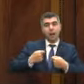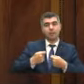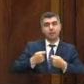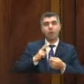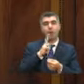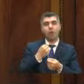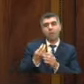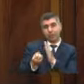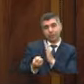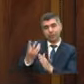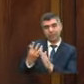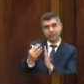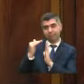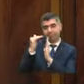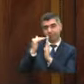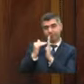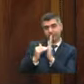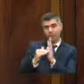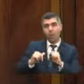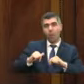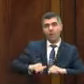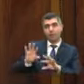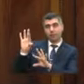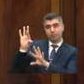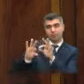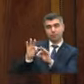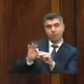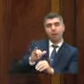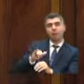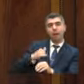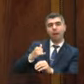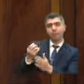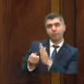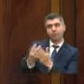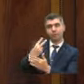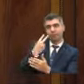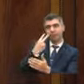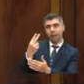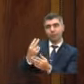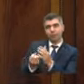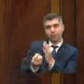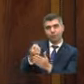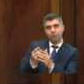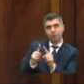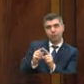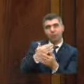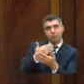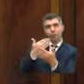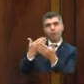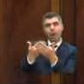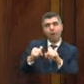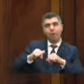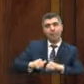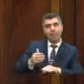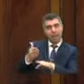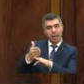عالية، تفاعلا مع خطاب الملكي السامي كما لا يفوتنا أن تقديم الشكر للوزراء السابقين الذين